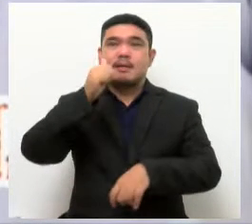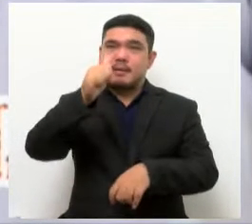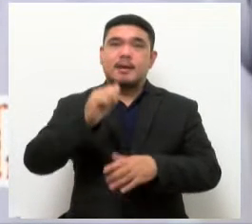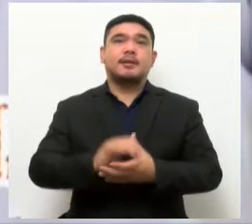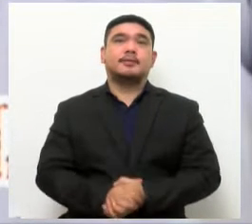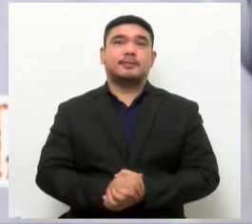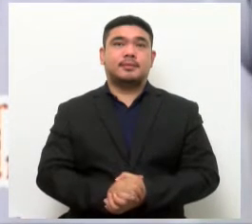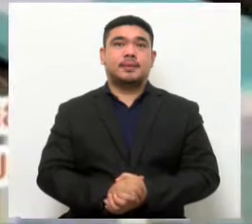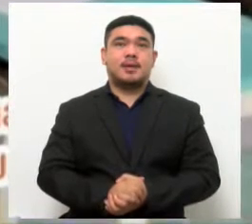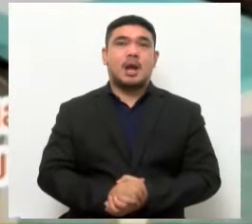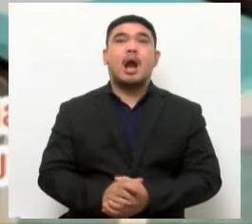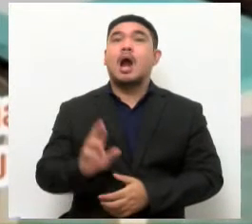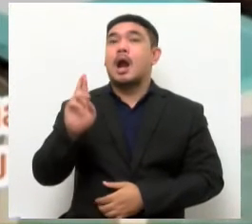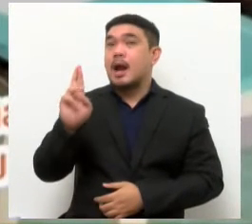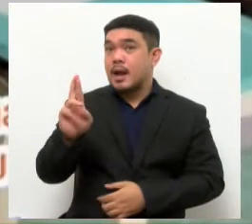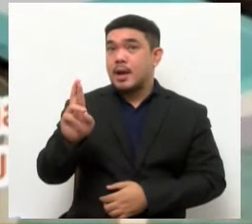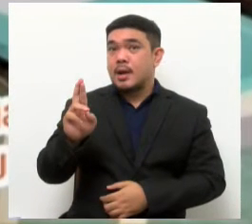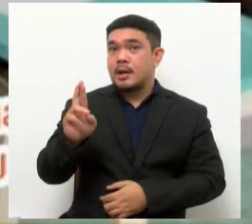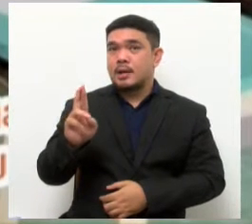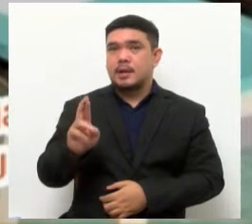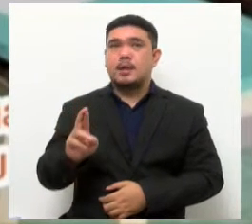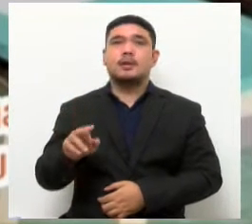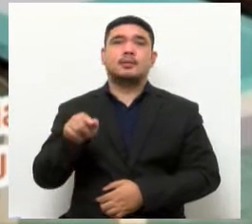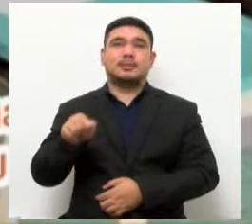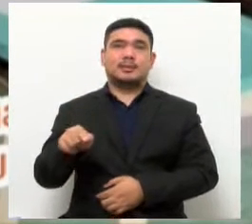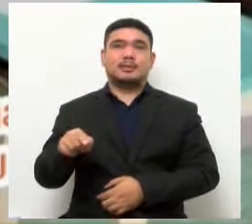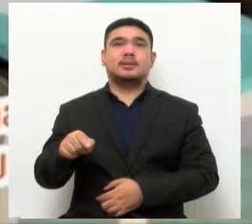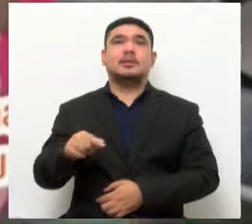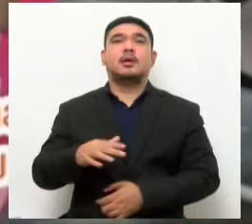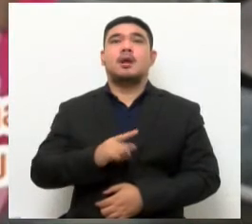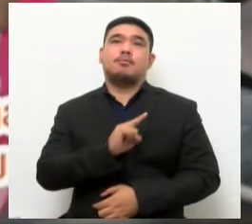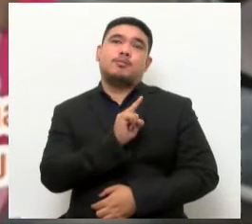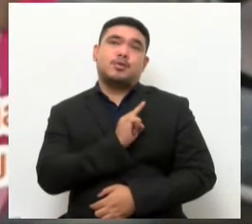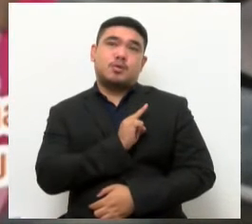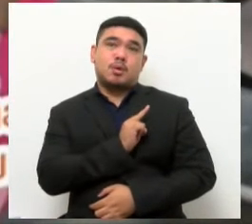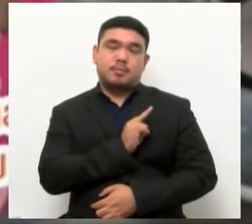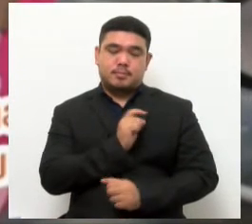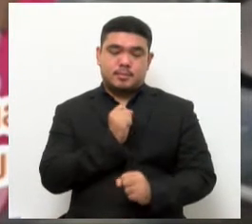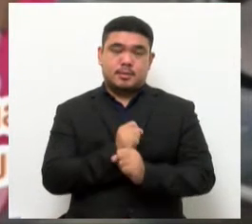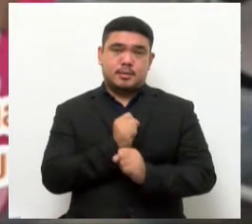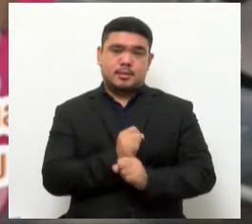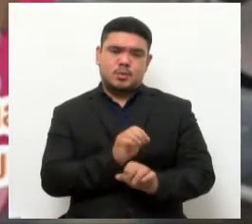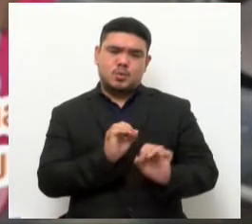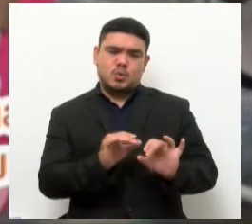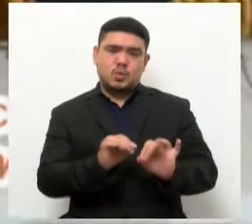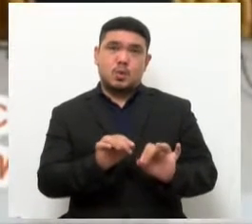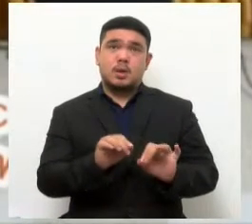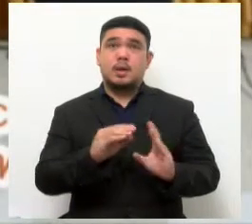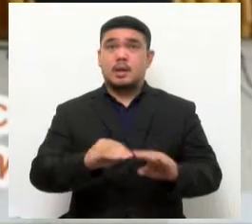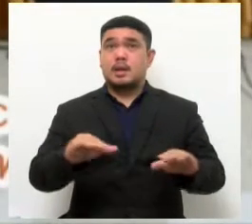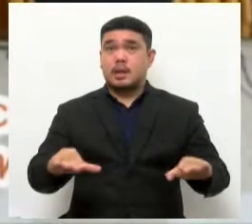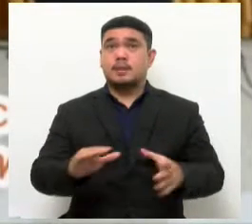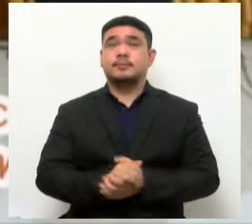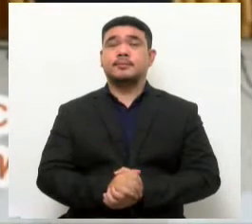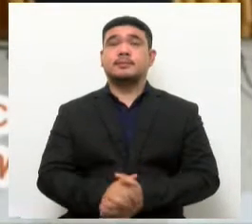สม่ำเสมอ R Resource Based Management รับผิดชอบต่อผลสัมฤทธิ์ที่เน้นผู้เรียนเป็นสำคัญ